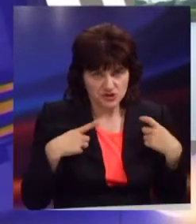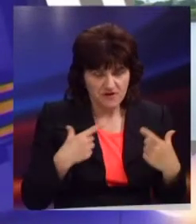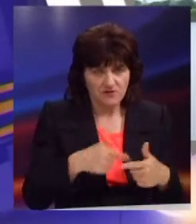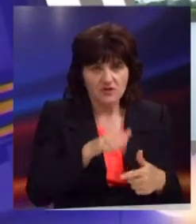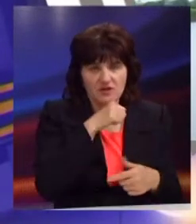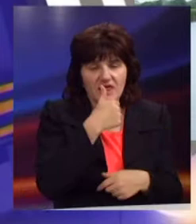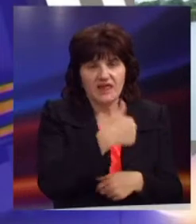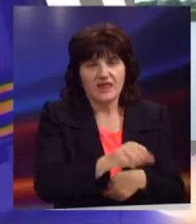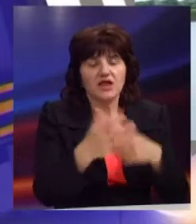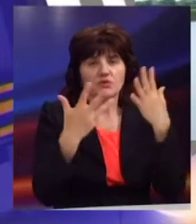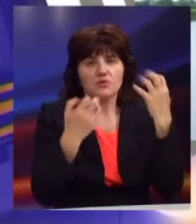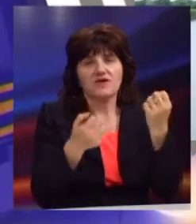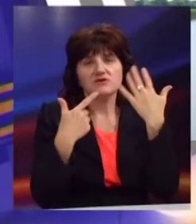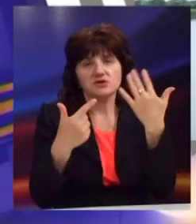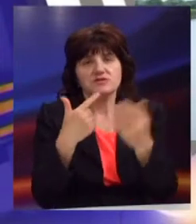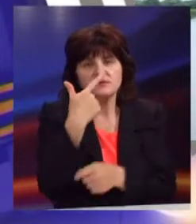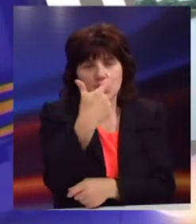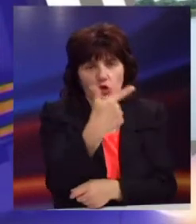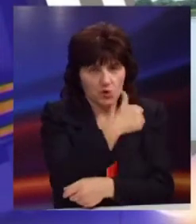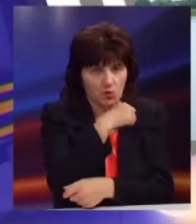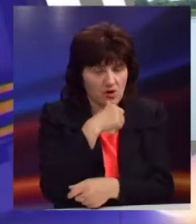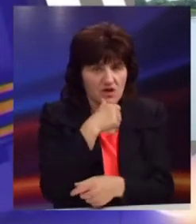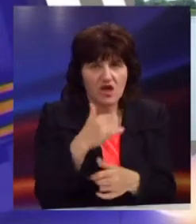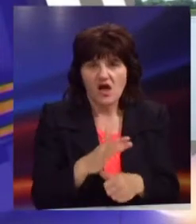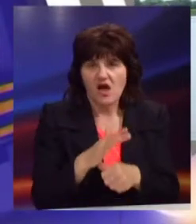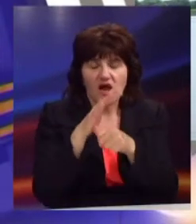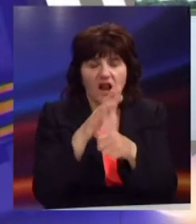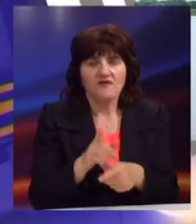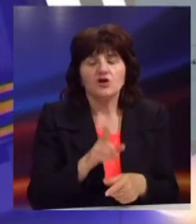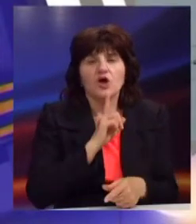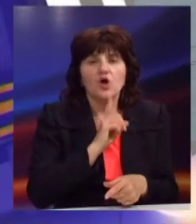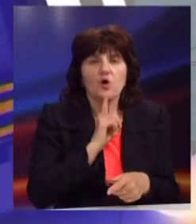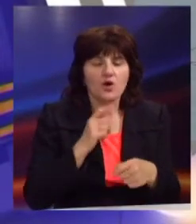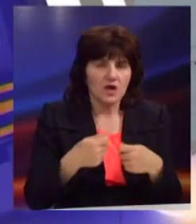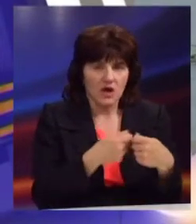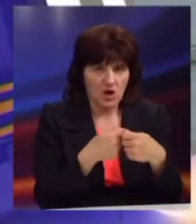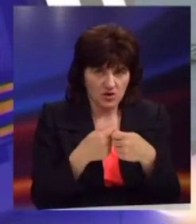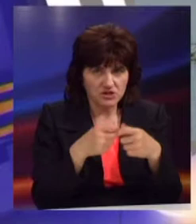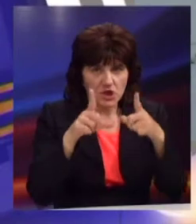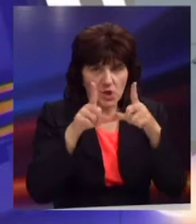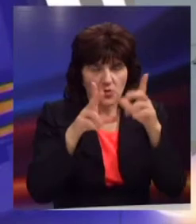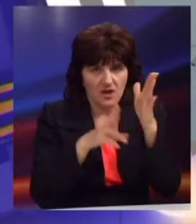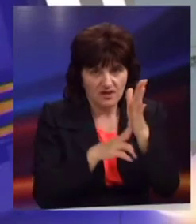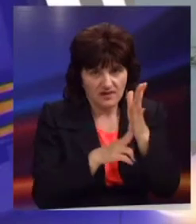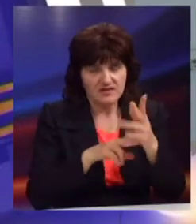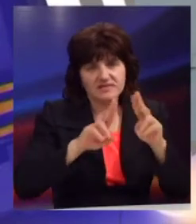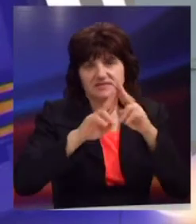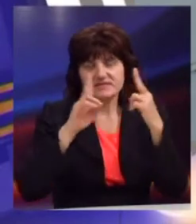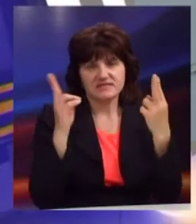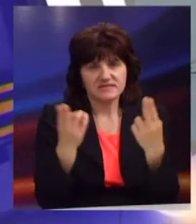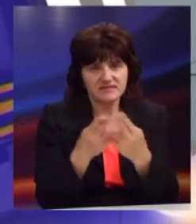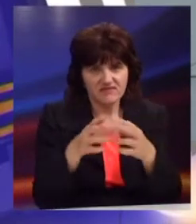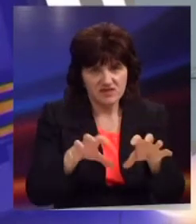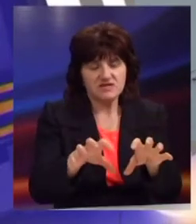obeležen 1972. godine i predstavlja jedan od glavnih načina kroz koje organizacija Ujedinjenih nacija